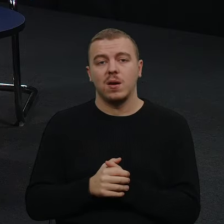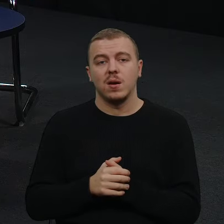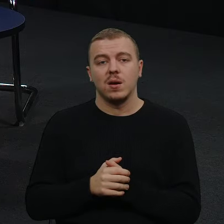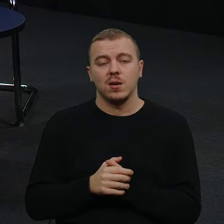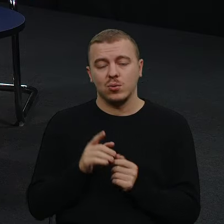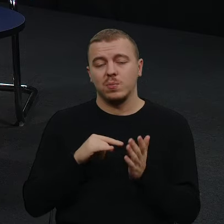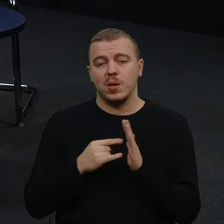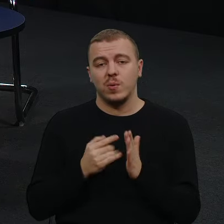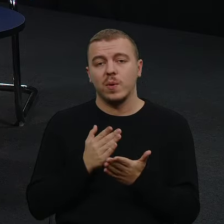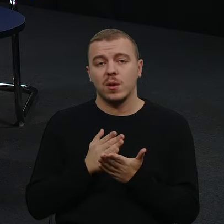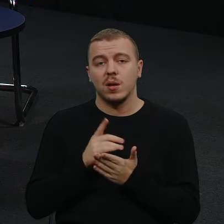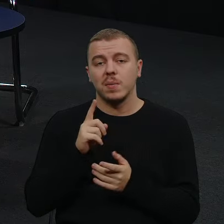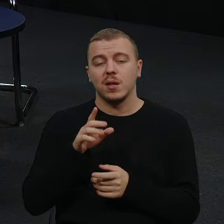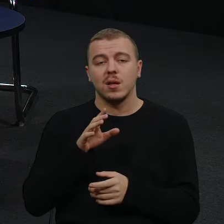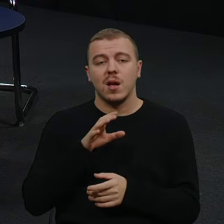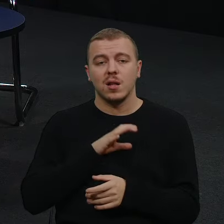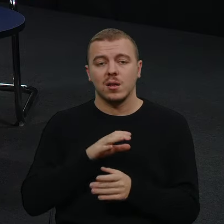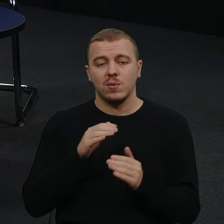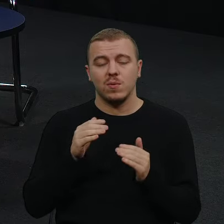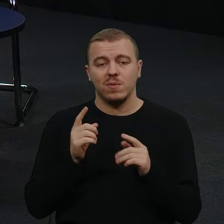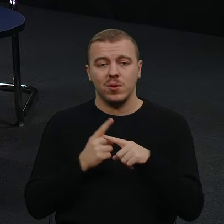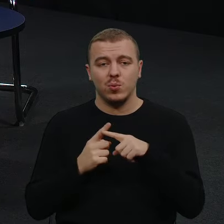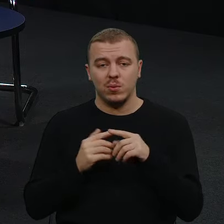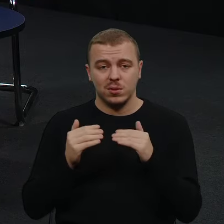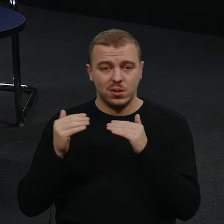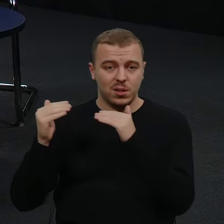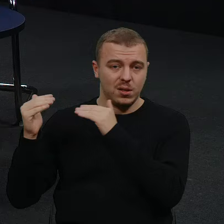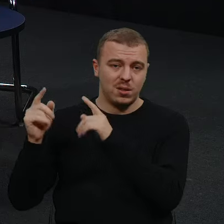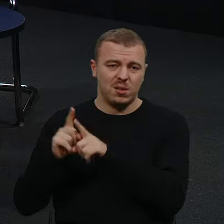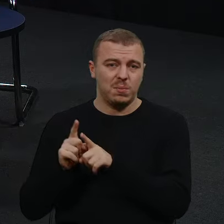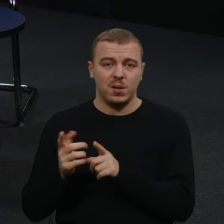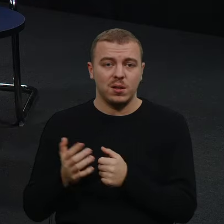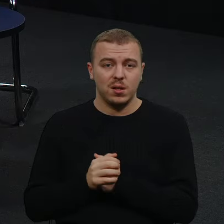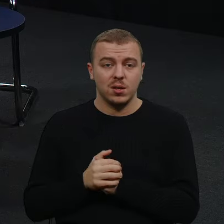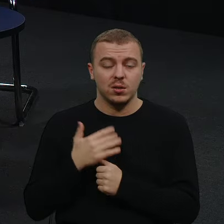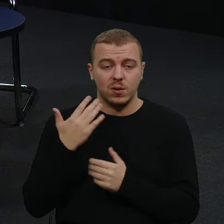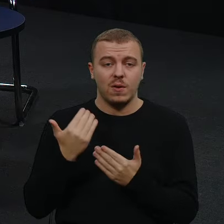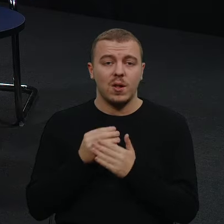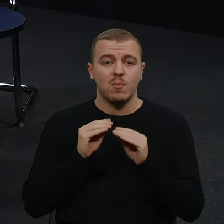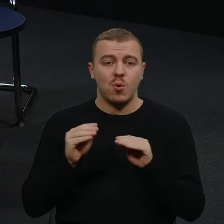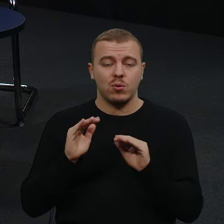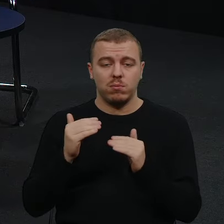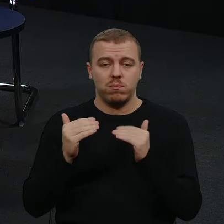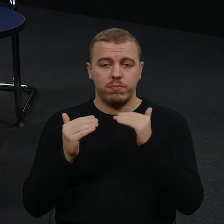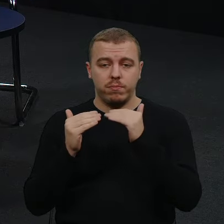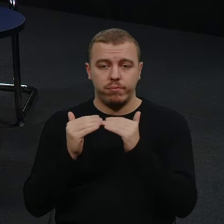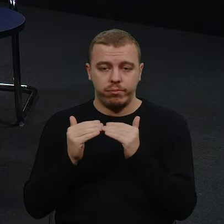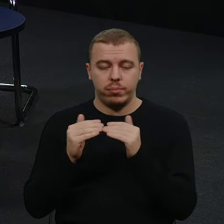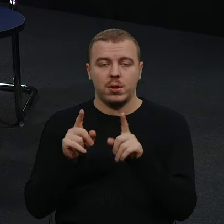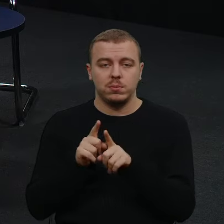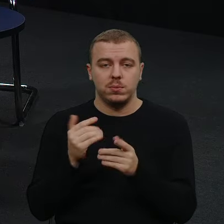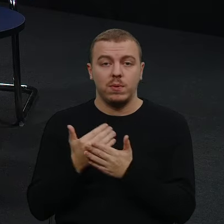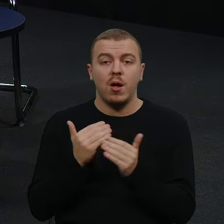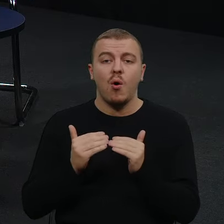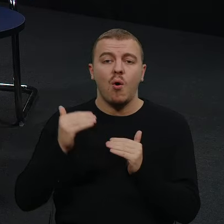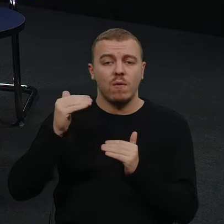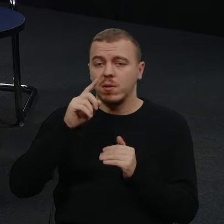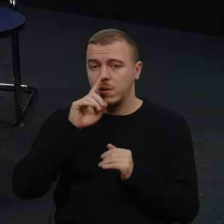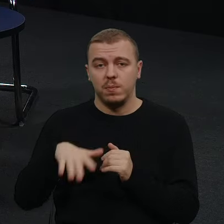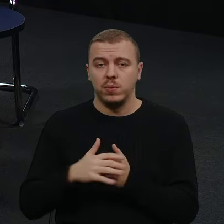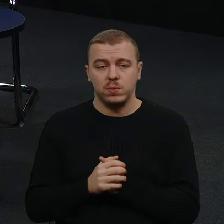be atlyginimų vidurkis taip pat stipriai kyla ir aš galvoju, kad ir vėl mokytojai liks tam pačiam lygmenyje, jeigu